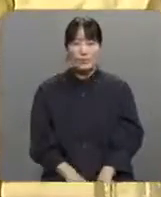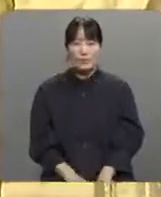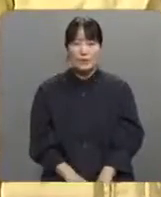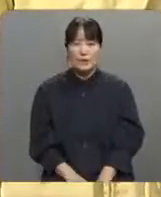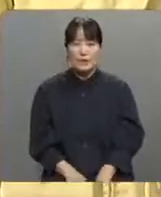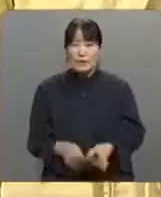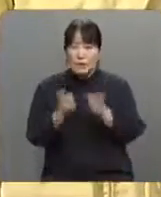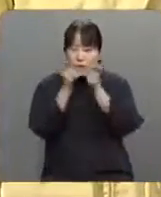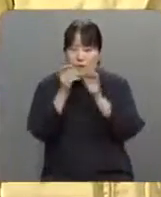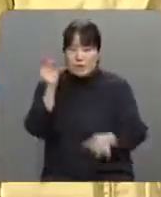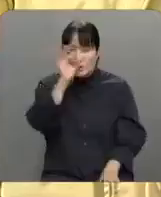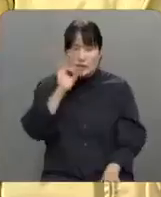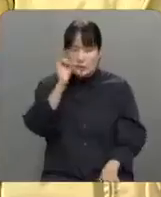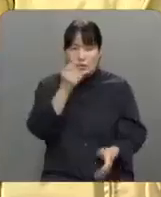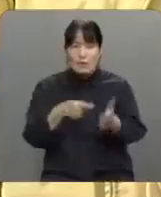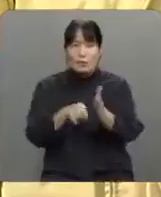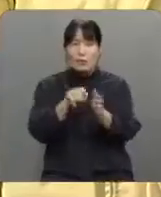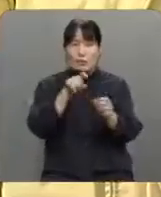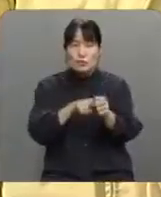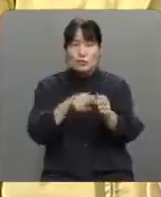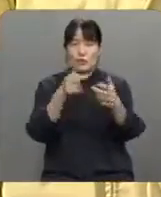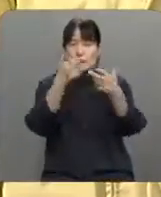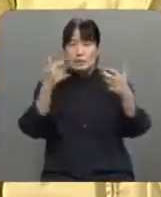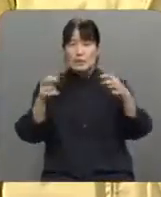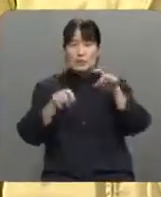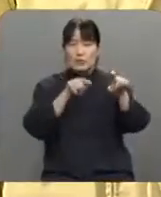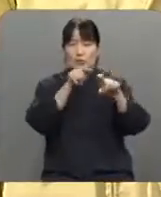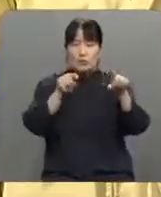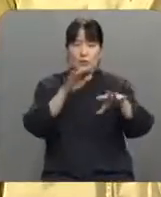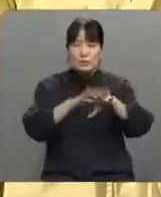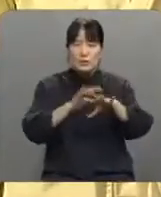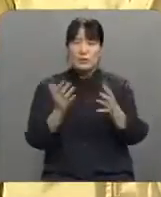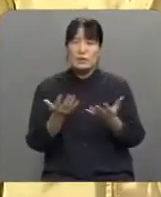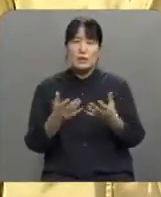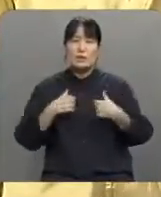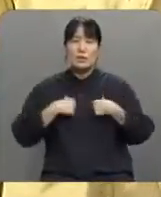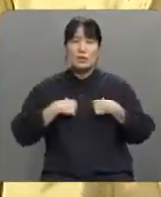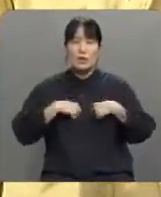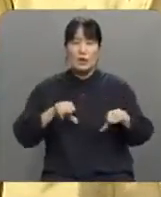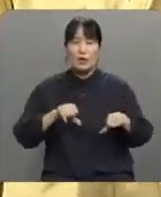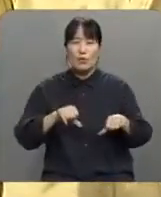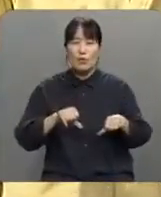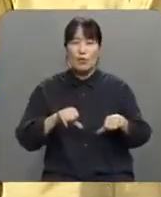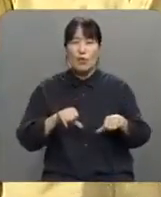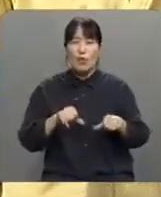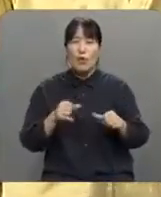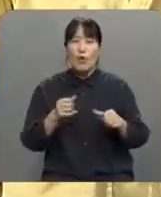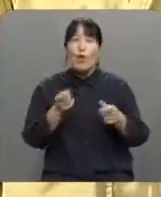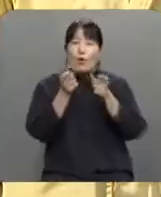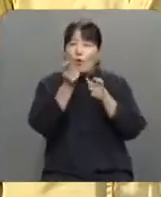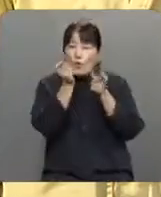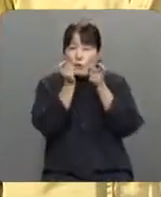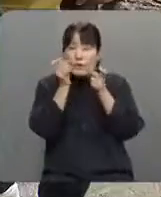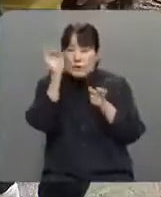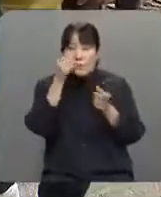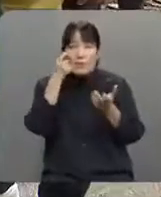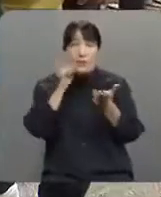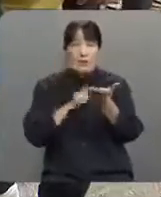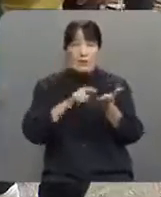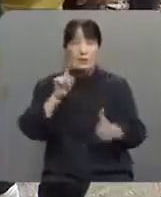찾으러 농민들이 산에 다 올라가 있어요, 지금. 농번기 딱 이해를 안 합니다. 이거 저 양산계 쳤다면 로또 맞은 거예요. 100만 원씩 보상금 주기